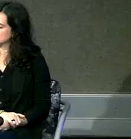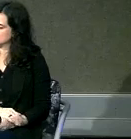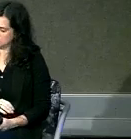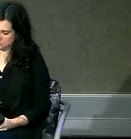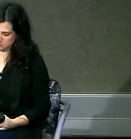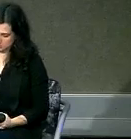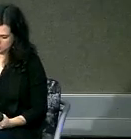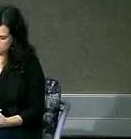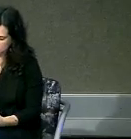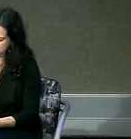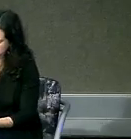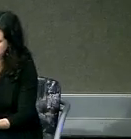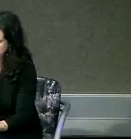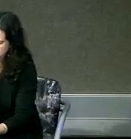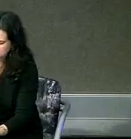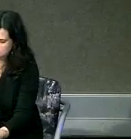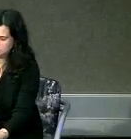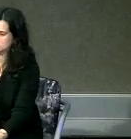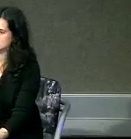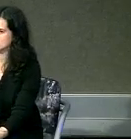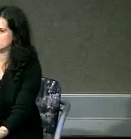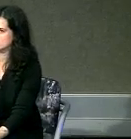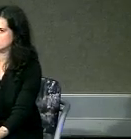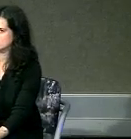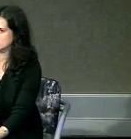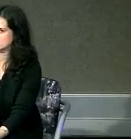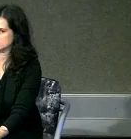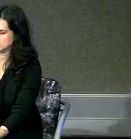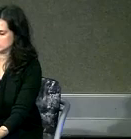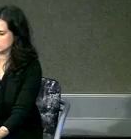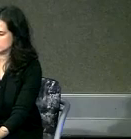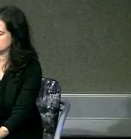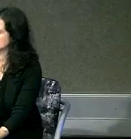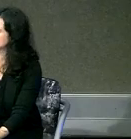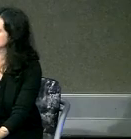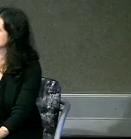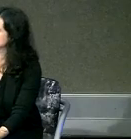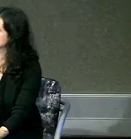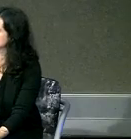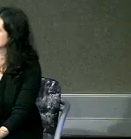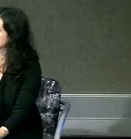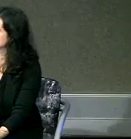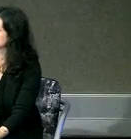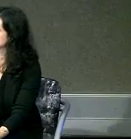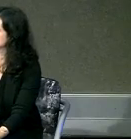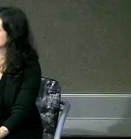L'attirance pour les produits, je trouve que justement on a assez peu de travaux qui arrivent vraiment